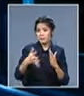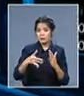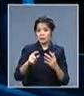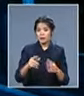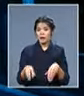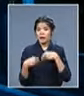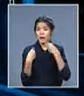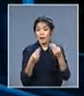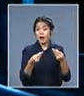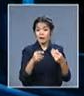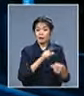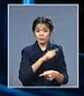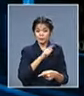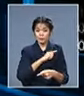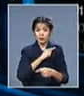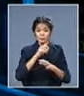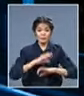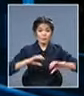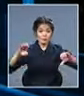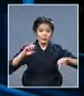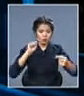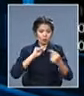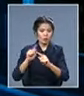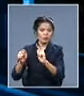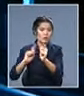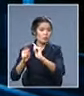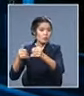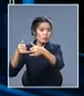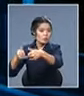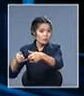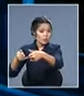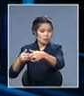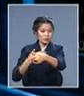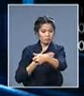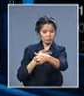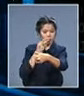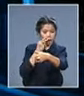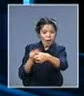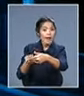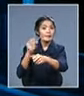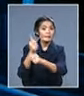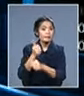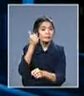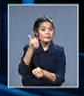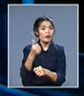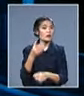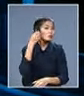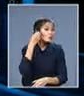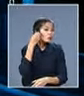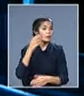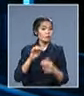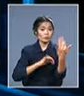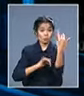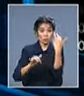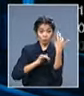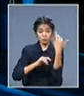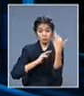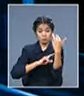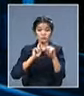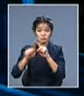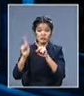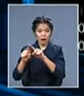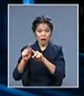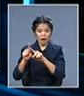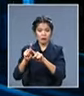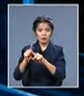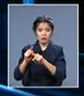ที่รัฐเข้าถึงข้อมูลติดต่อสื่อสารของประชาชนผ่านโทรศัพท์คอมพิวเตอร์อุปกรณ์อิเล็กทรอนิกส์และเทคโนโลยีสารสนเทศโดยไม่ต้